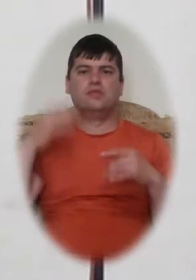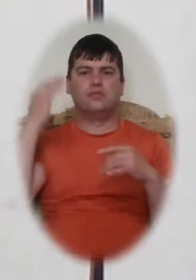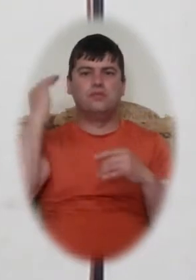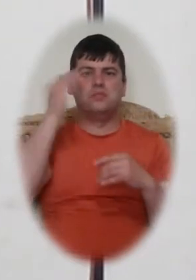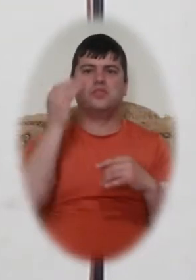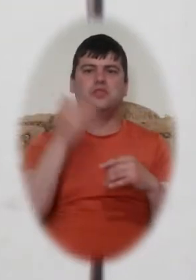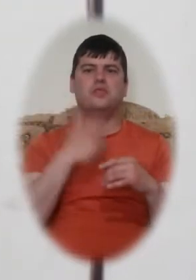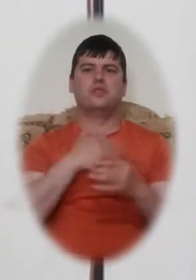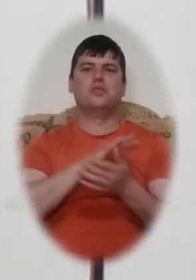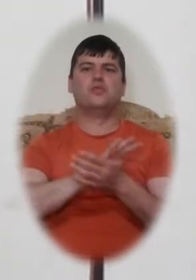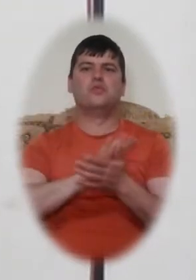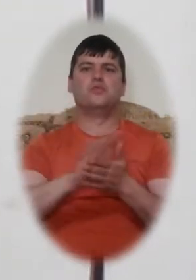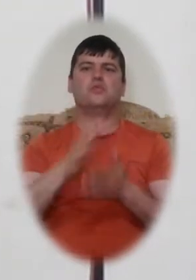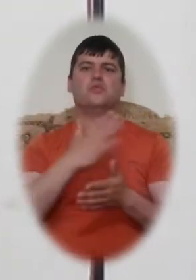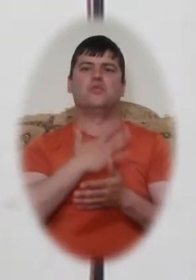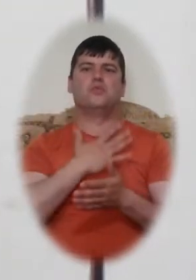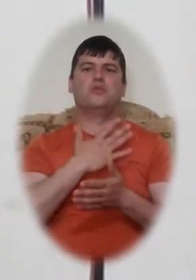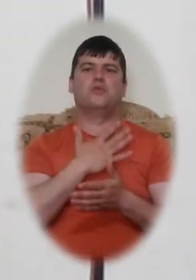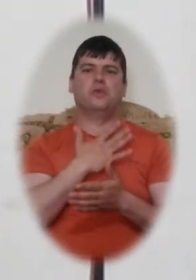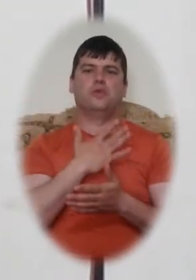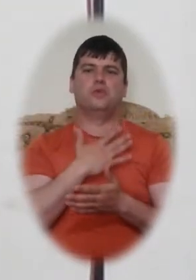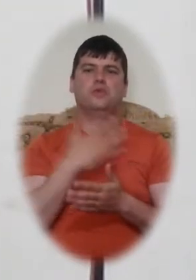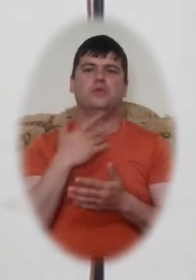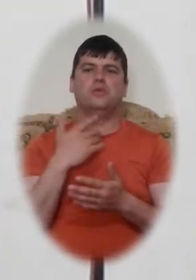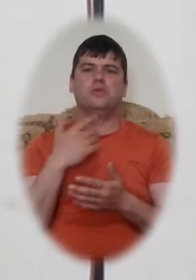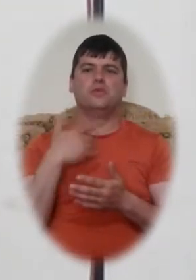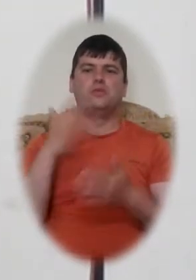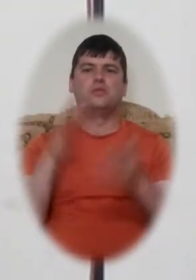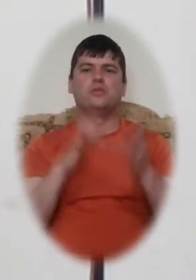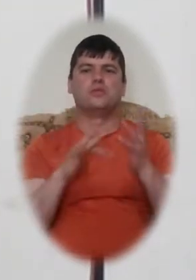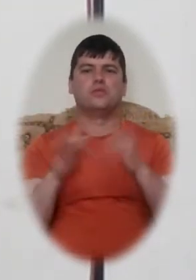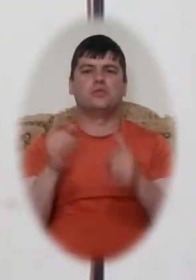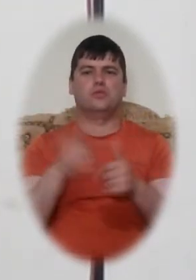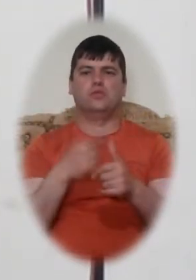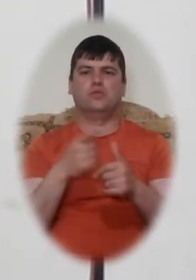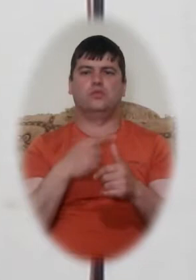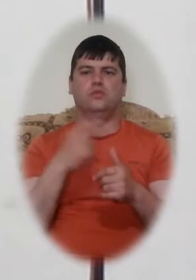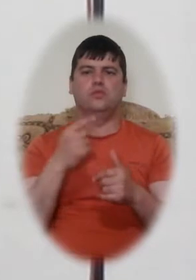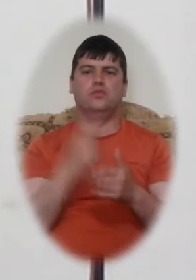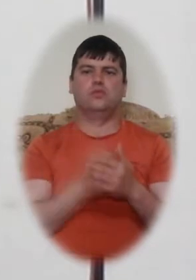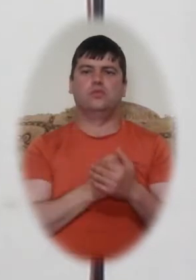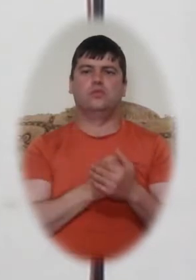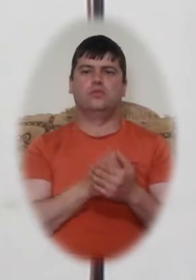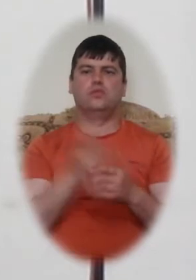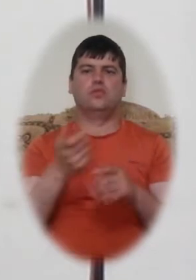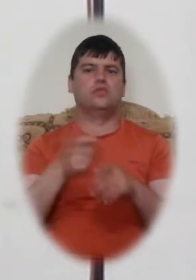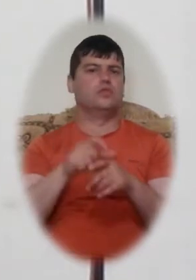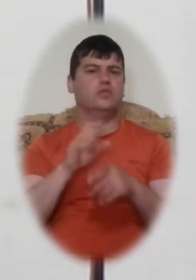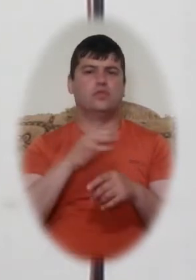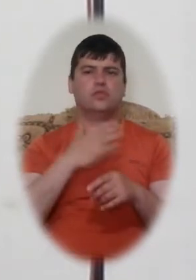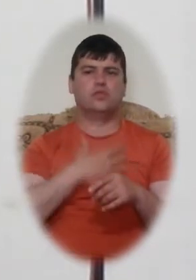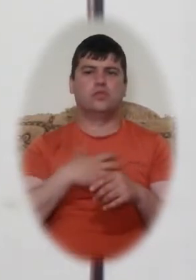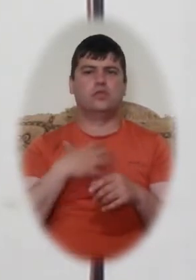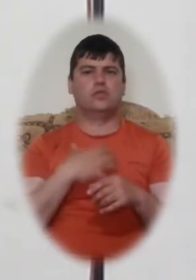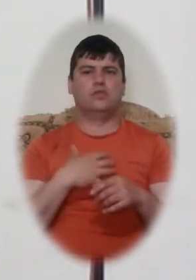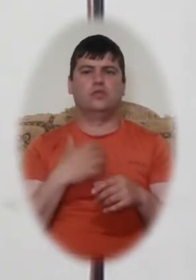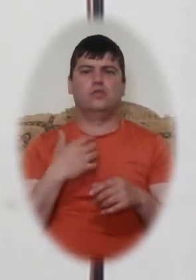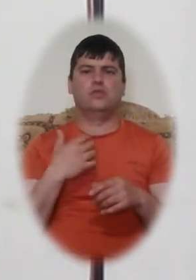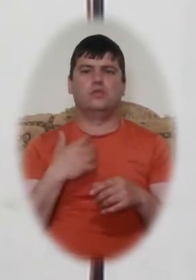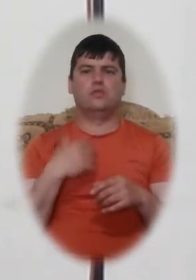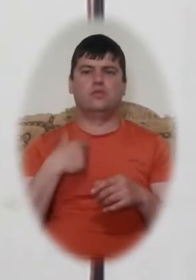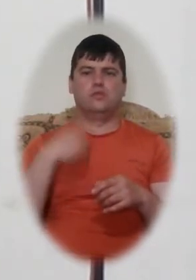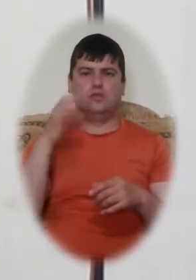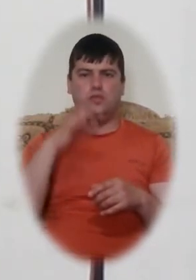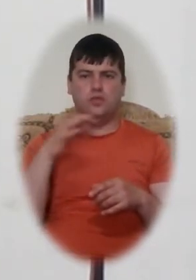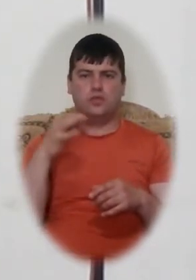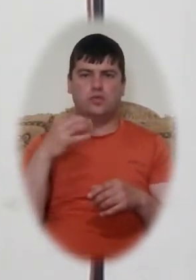կարդվեր սույպոքով։ Եվ դա մենք ասմեք Քրիստոսանով, որ դանք շատ կարևոր ենք, կարևոր եղեն մ